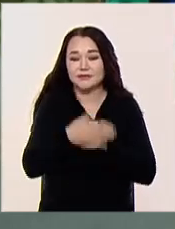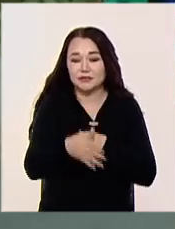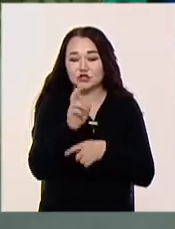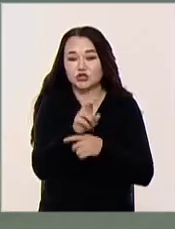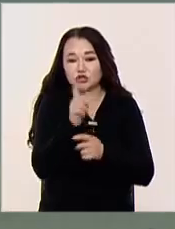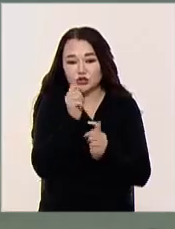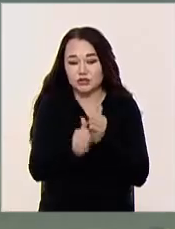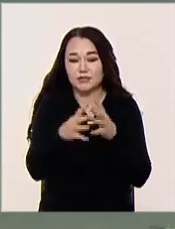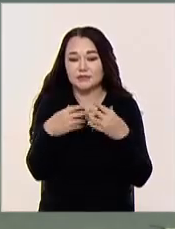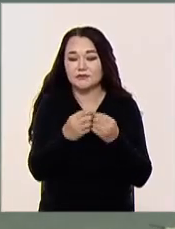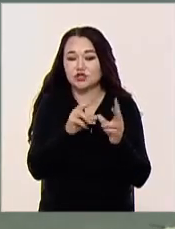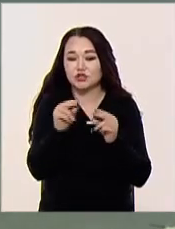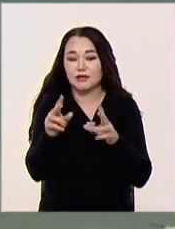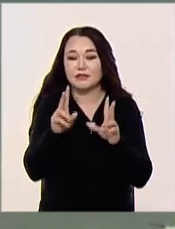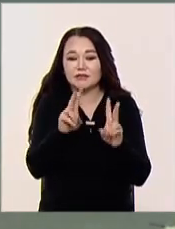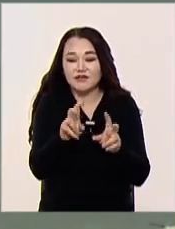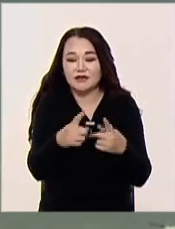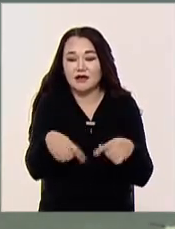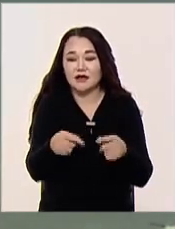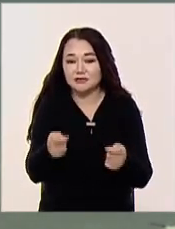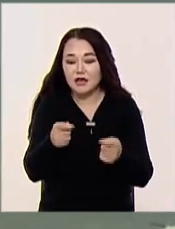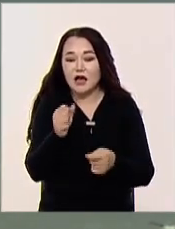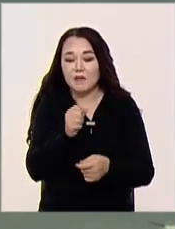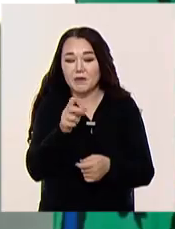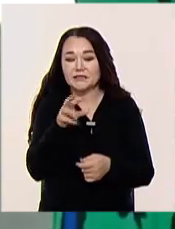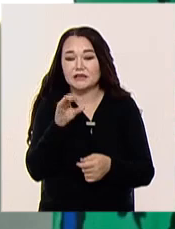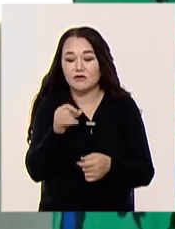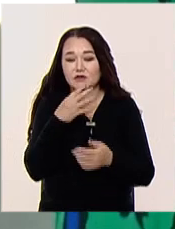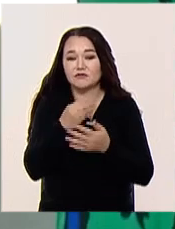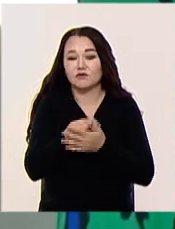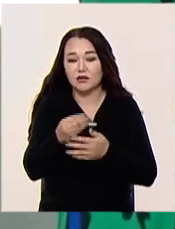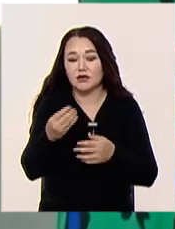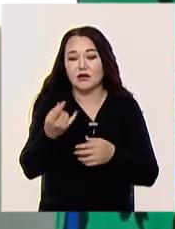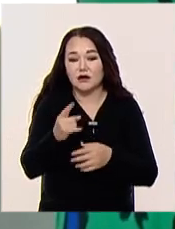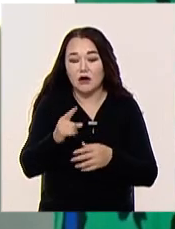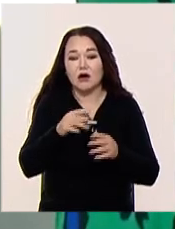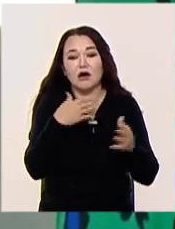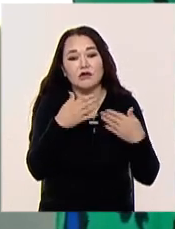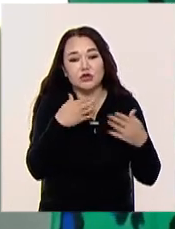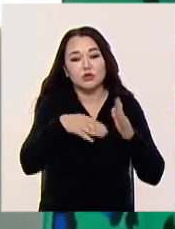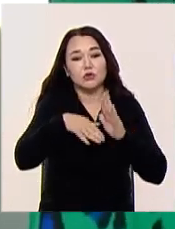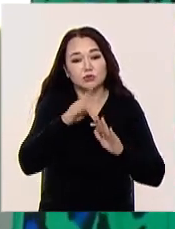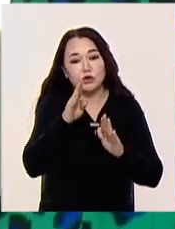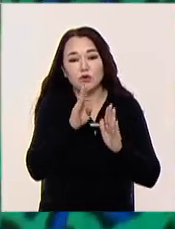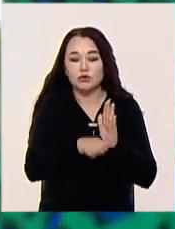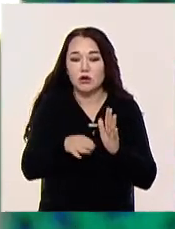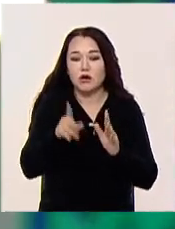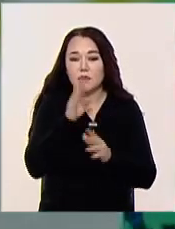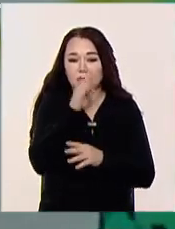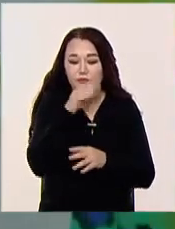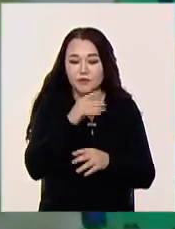келетін бақыт отбасы ұйымының жетекшісі Ақмарал Басирова баланы өз қарым-қатынасын түзеуге құрал ретінде пайдаланатын ата-аналар